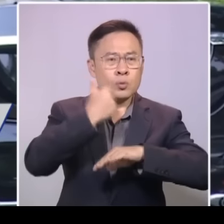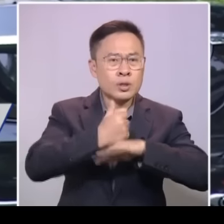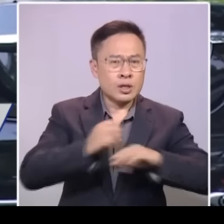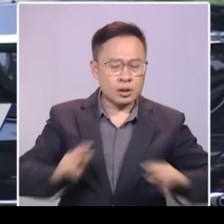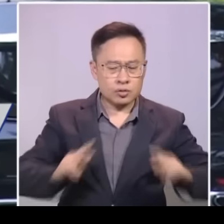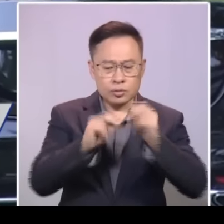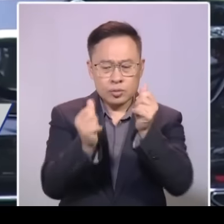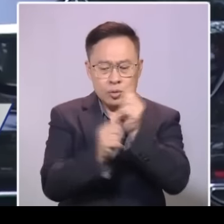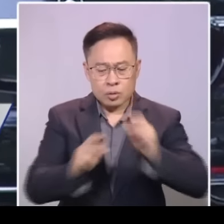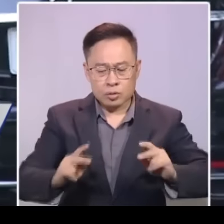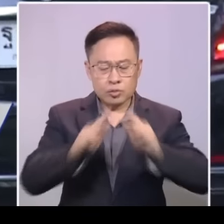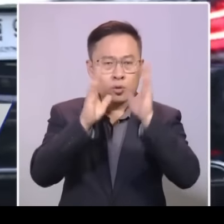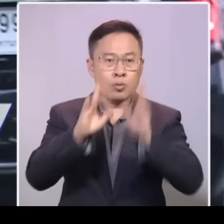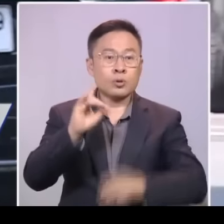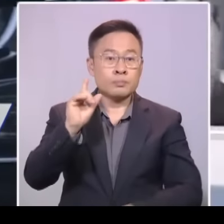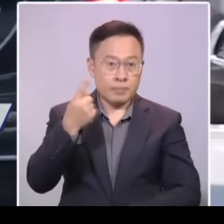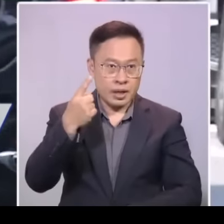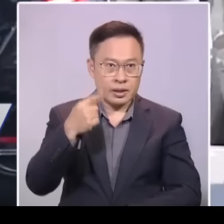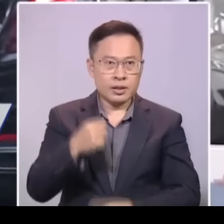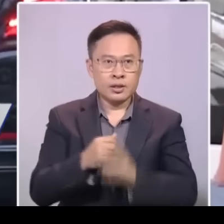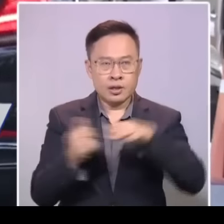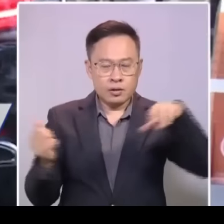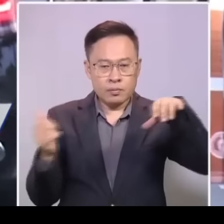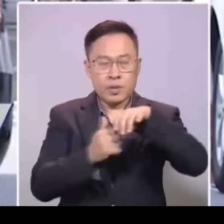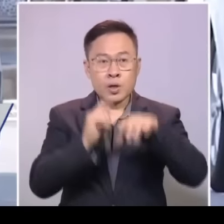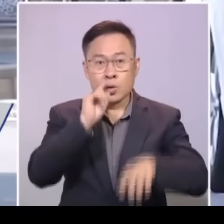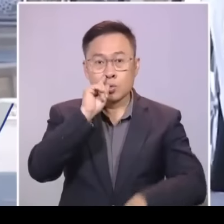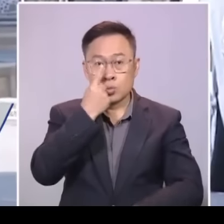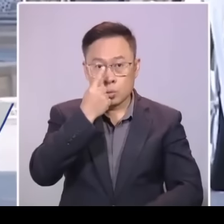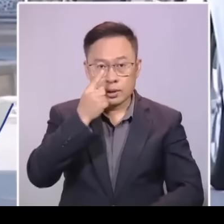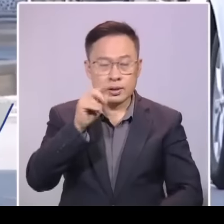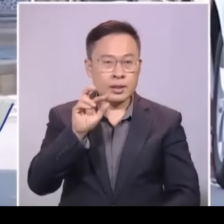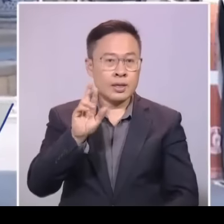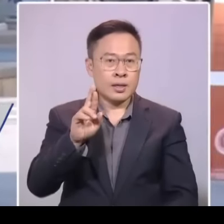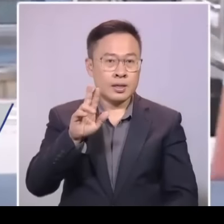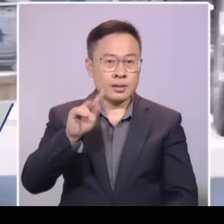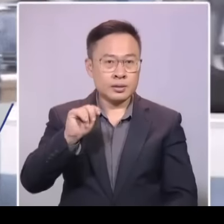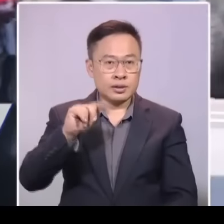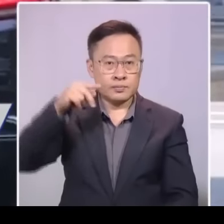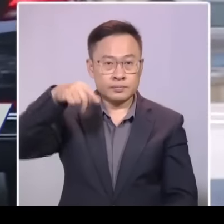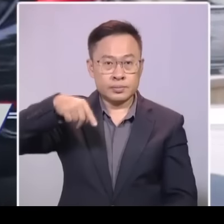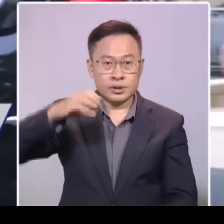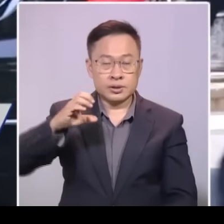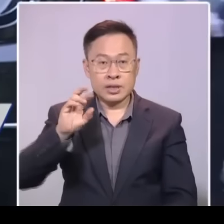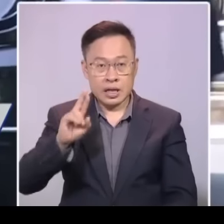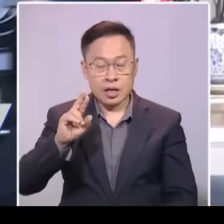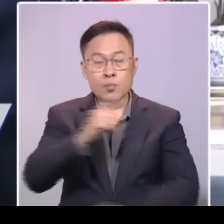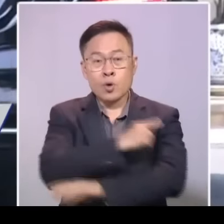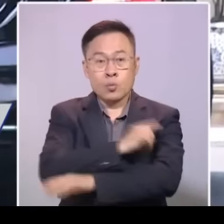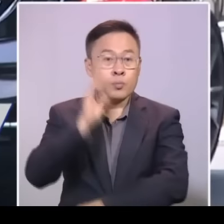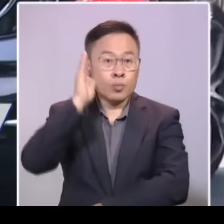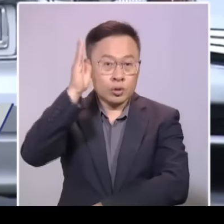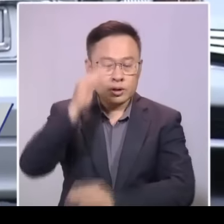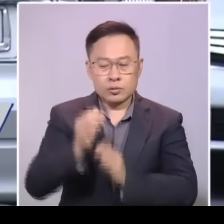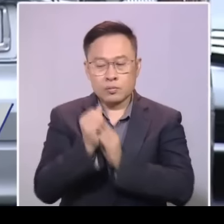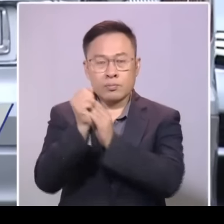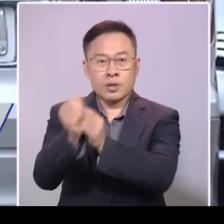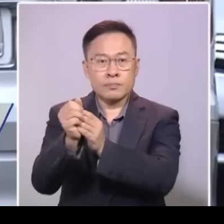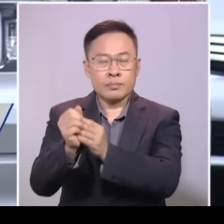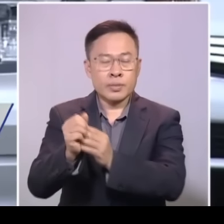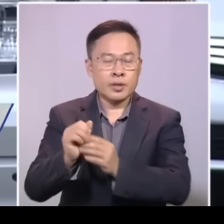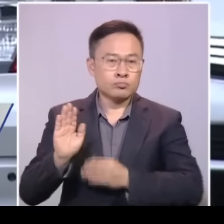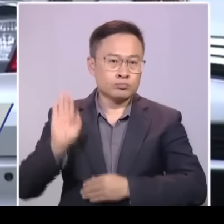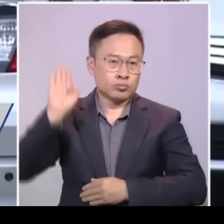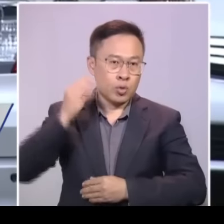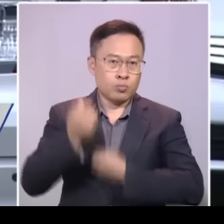ข้ามาตรวจ RT-PCR ที่ห้องเขียวตึกไทยคู่ฟ้าเพื่อเตรียมความพร้อมที่จะเข้าเฝ้าถวายสัตย์ปฏิญาณก่อนทำหน้า